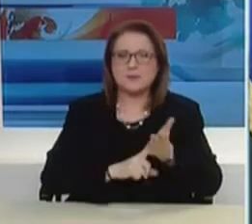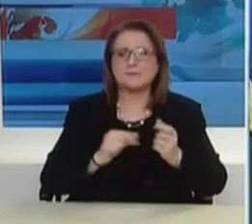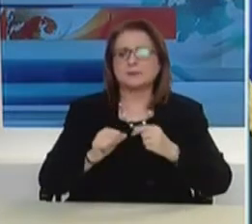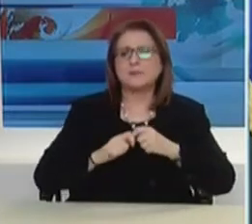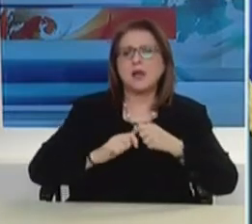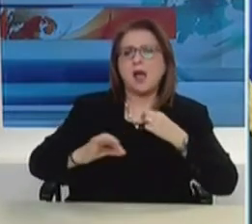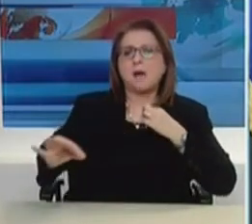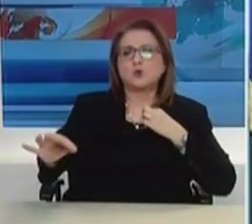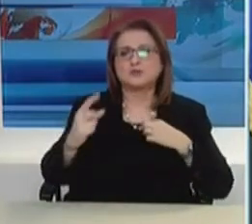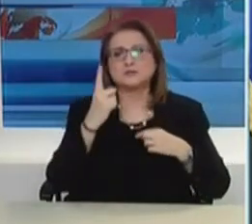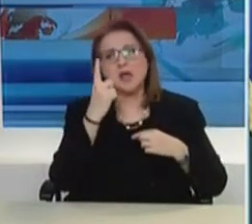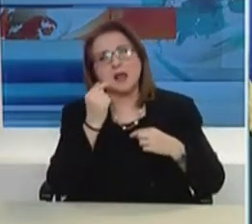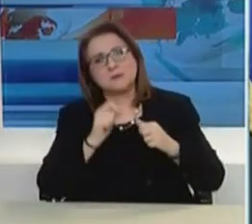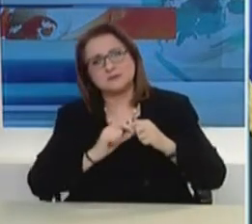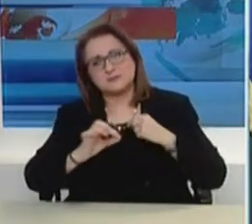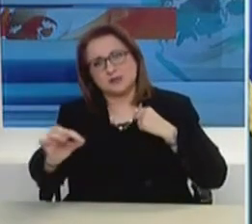ευλαβικά εμποδίζει τη διασπορά του ιού.